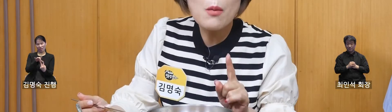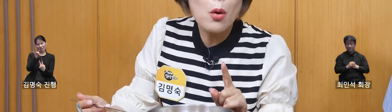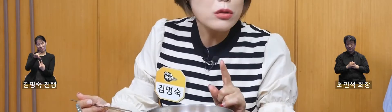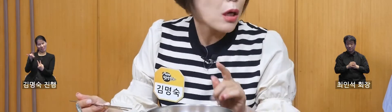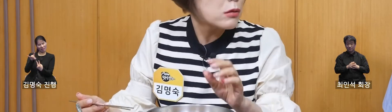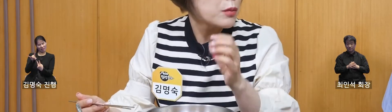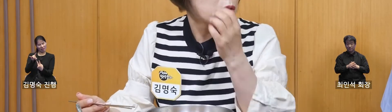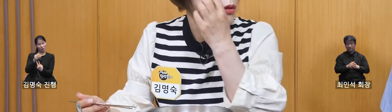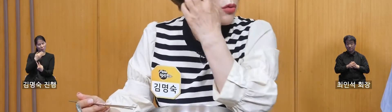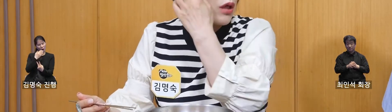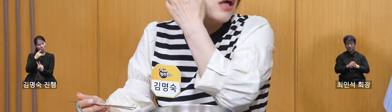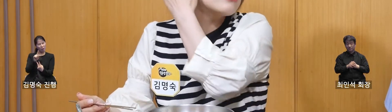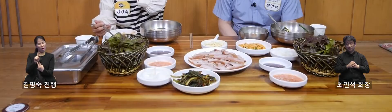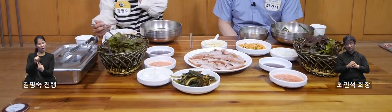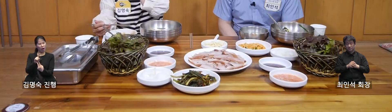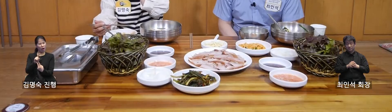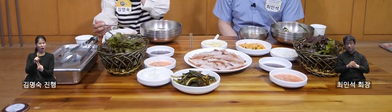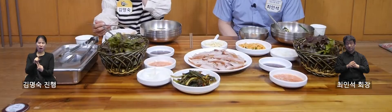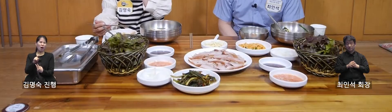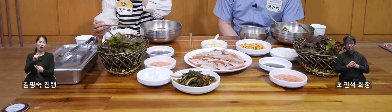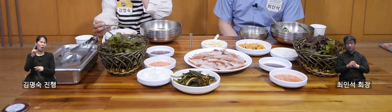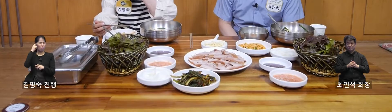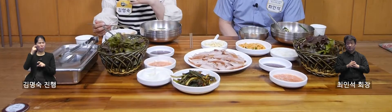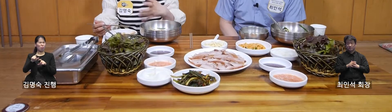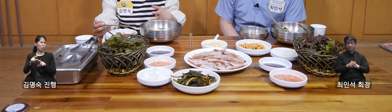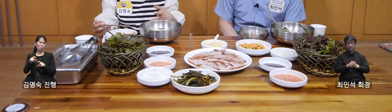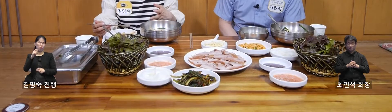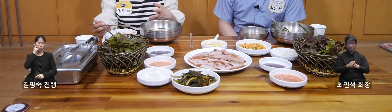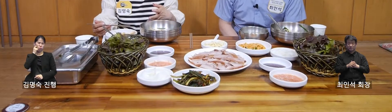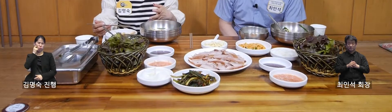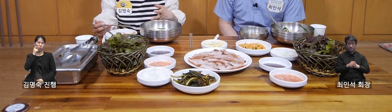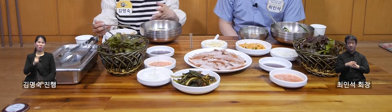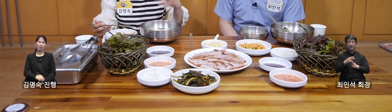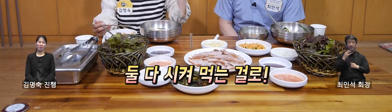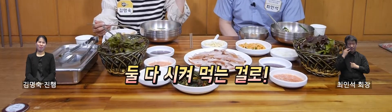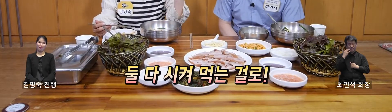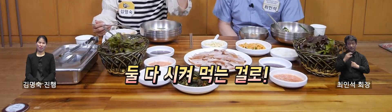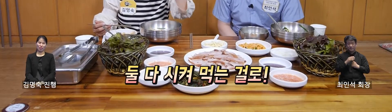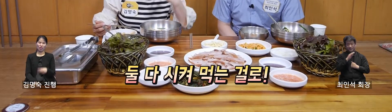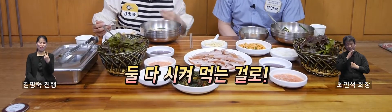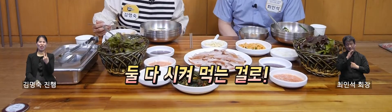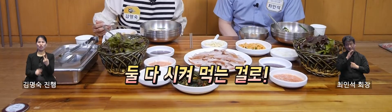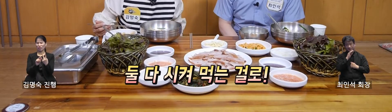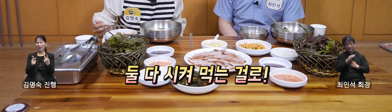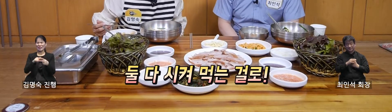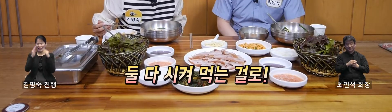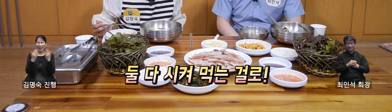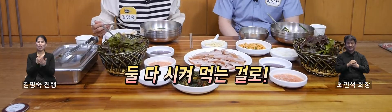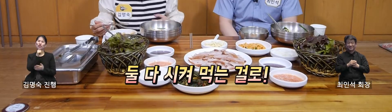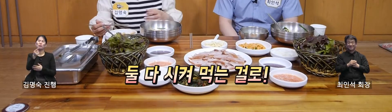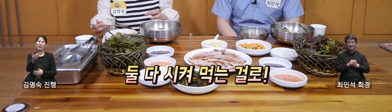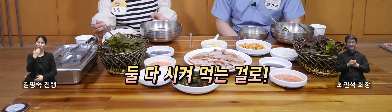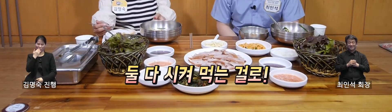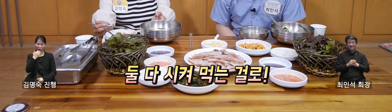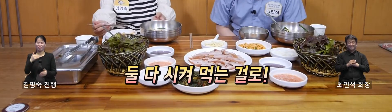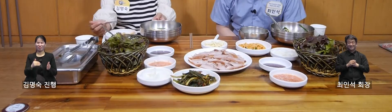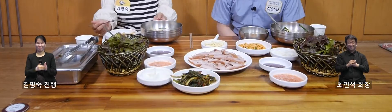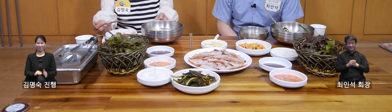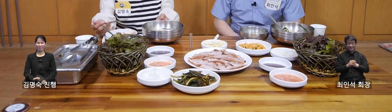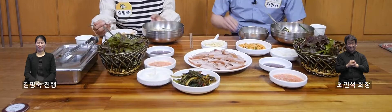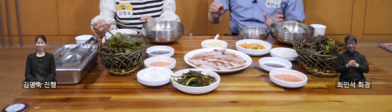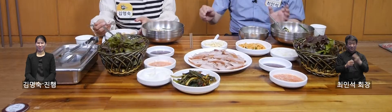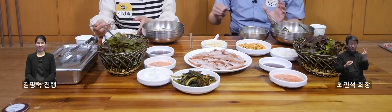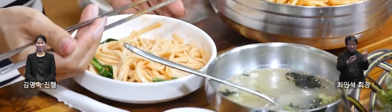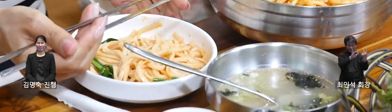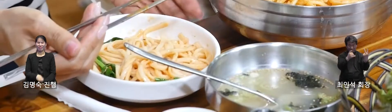가지를 골라 먹으라 그러면은 좀 네. 갈등이 될 것 같아요. 네, 그렇습니다. 두 가지 다 시켜 먹는 걸로. 두